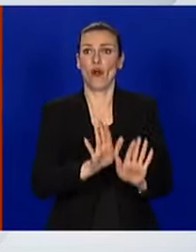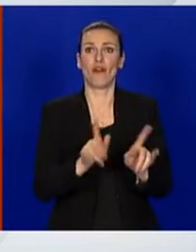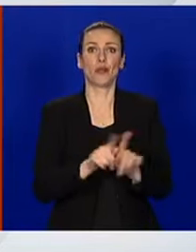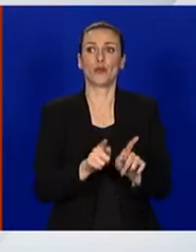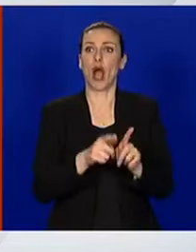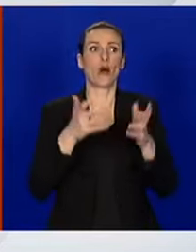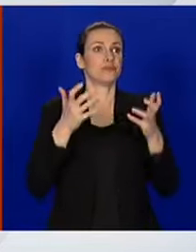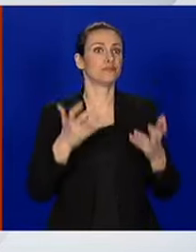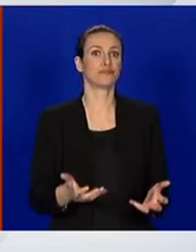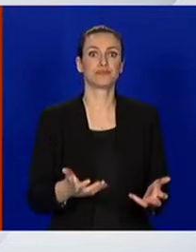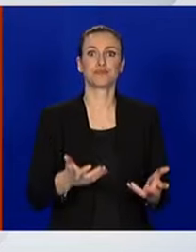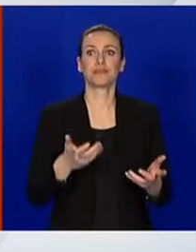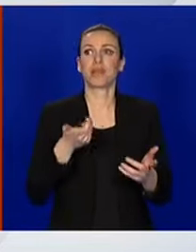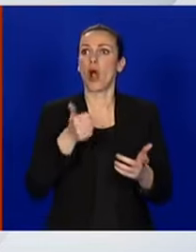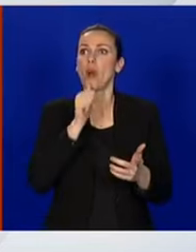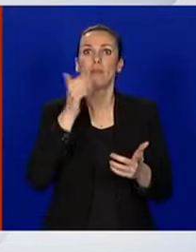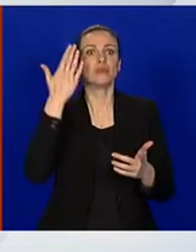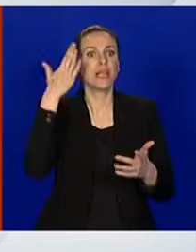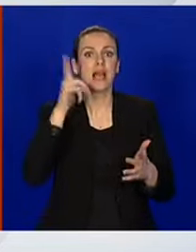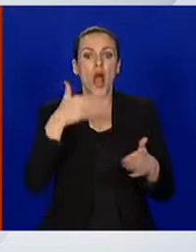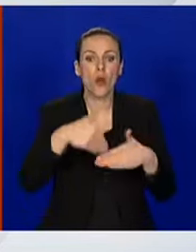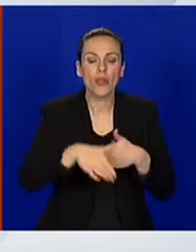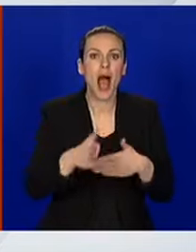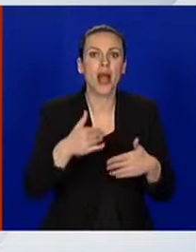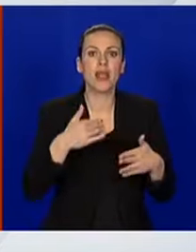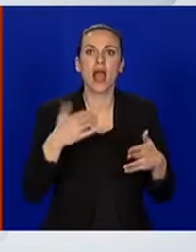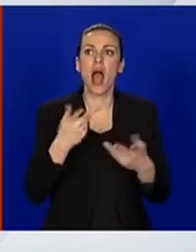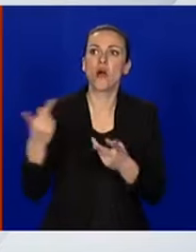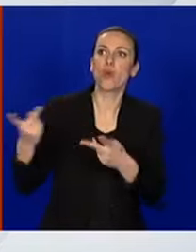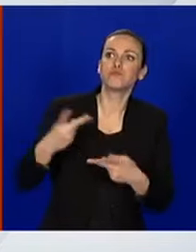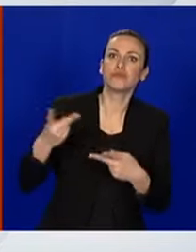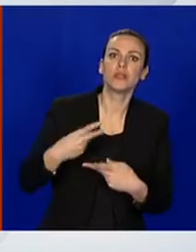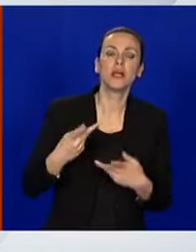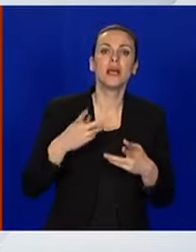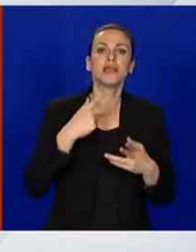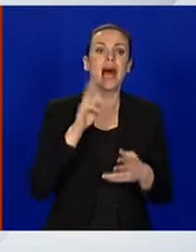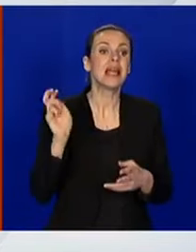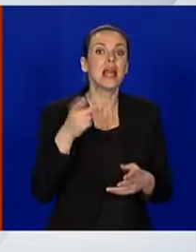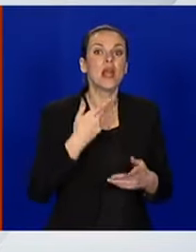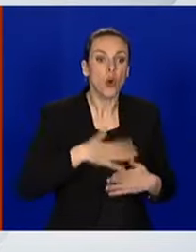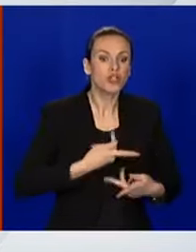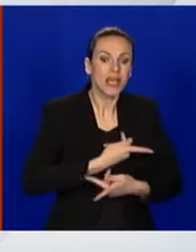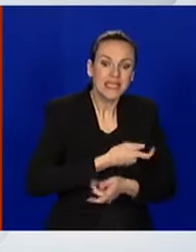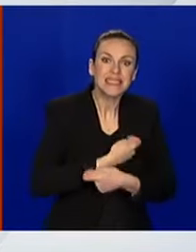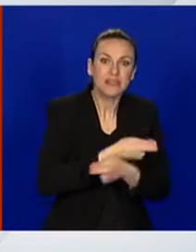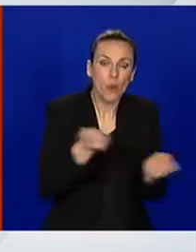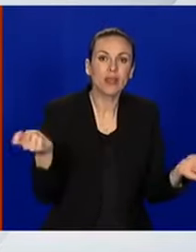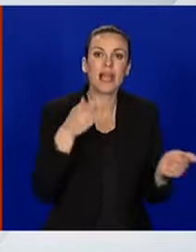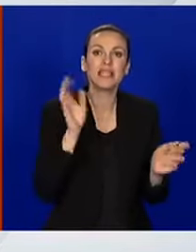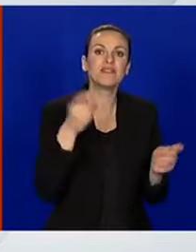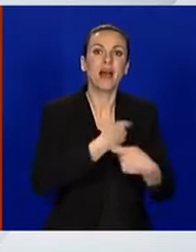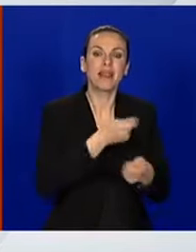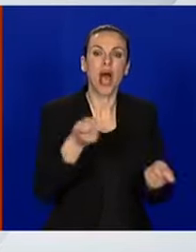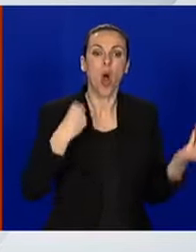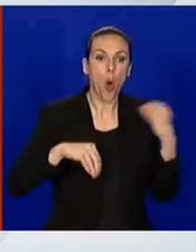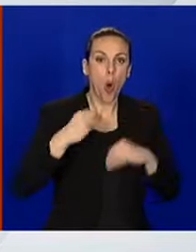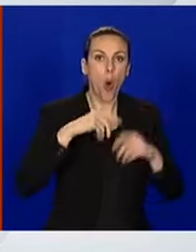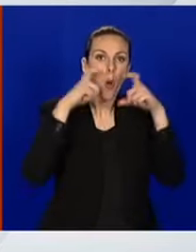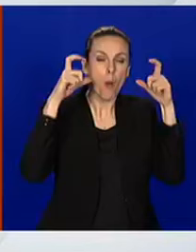jednom enigmom kako osigurati svim službama dovoljnu količinu opreme u